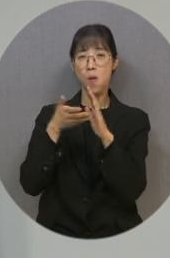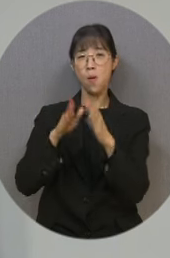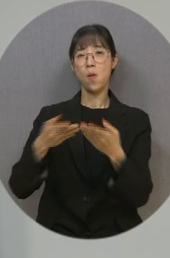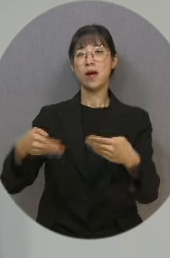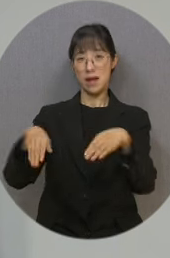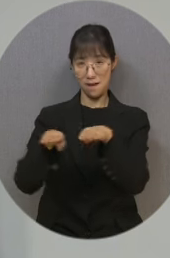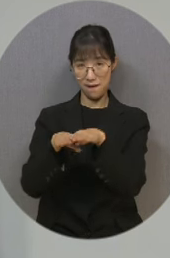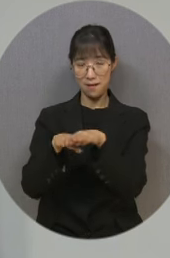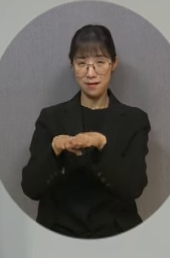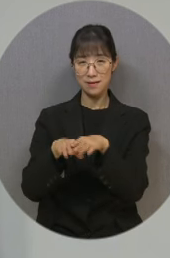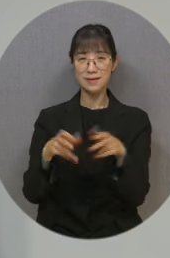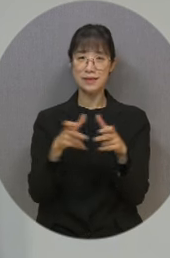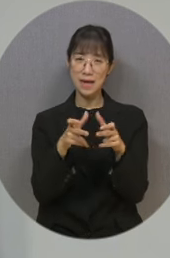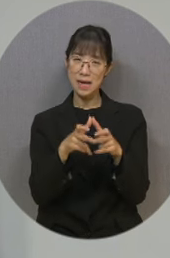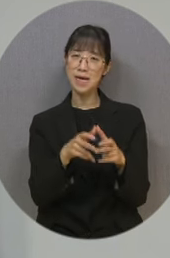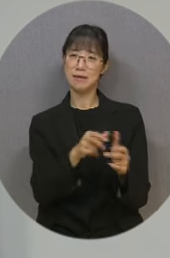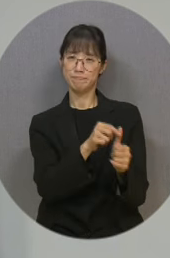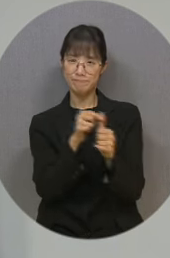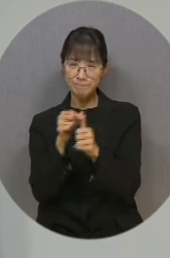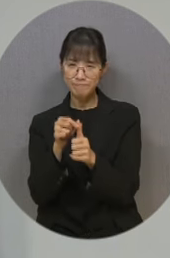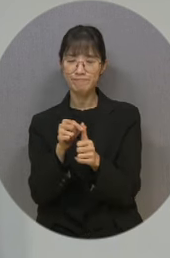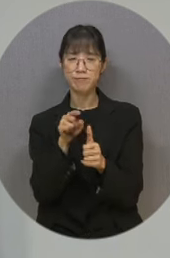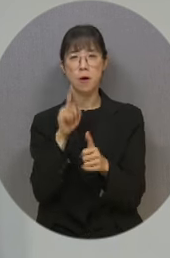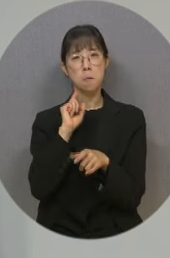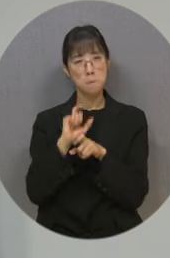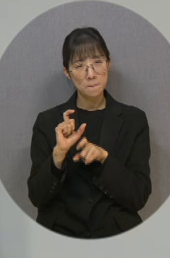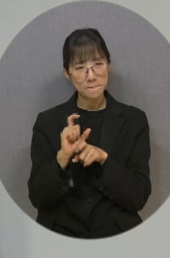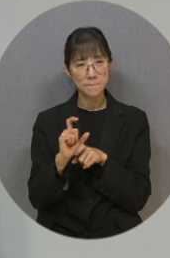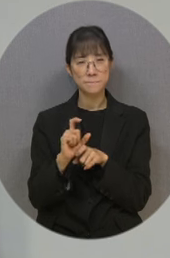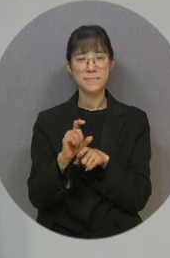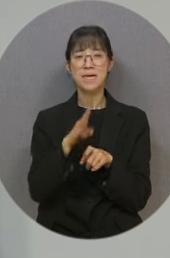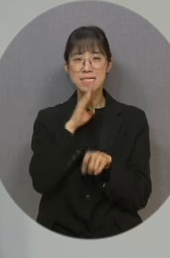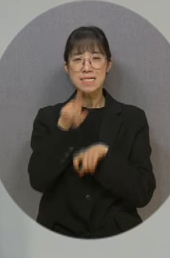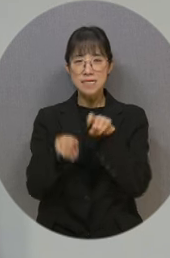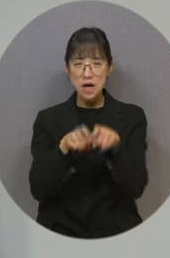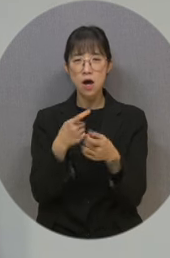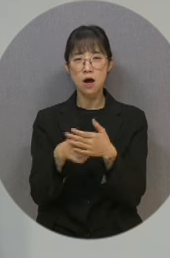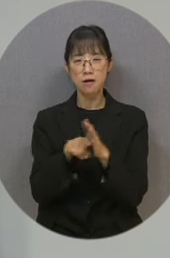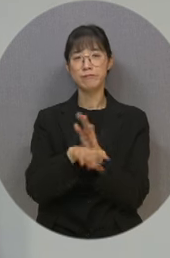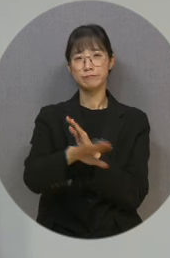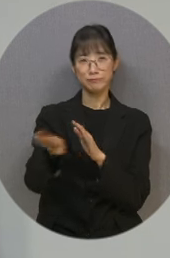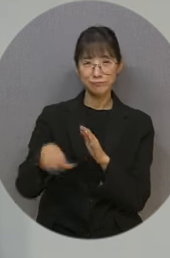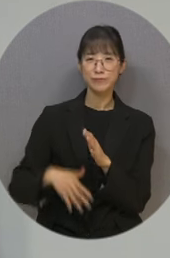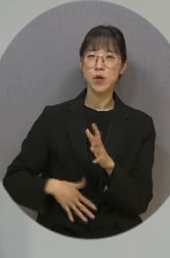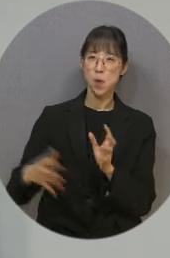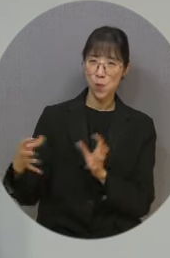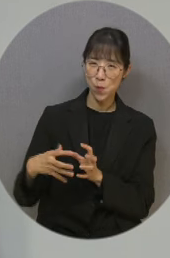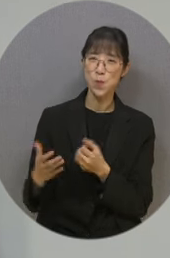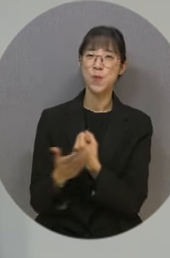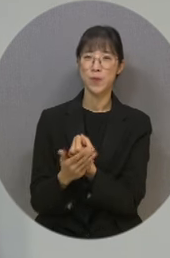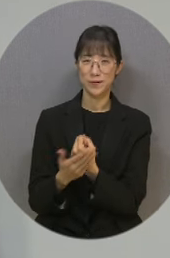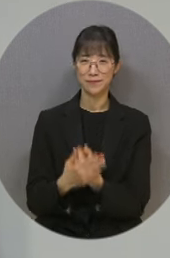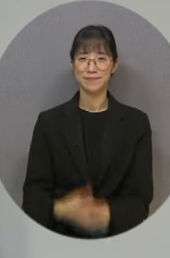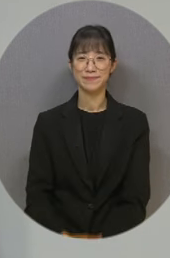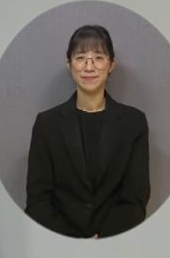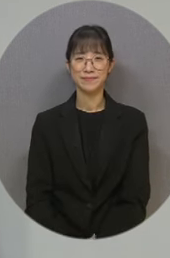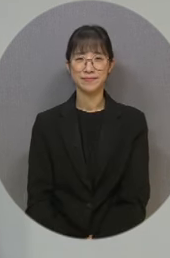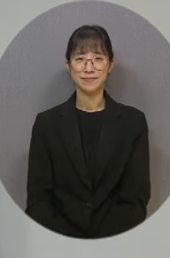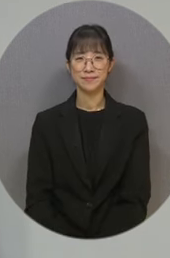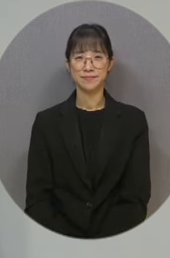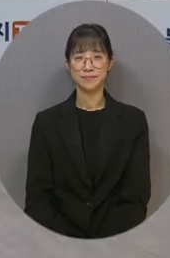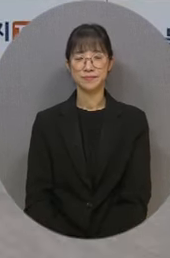기관에서도 장애인 고용에 대해서 고민하고 또 이을 실천하기 위해서 다들 협조하는 그런 분위기입니다